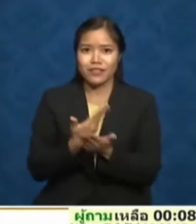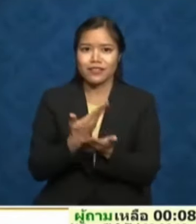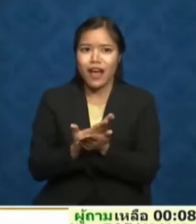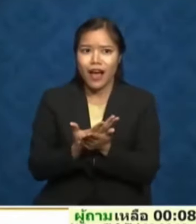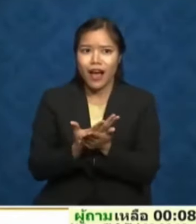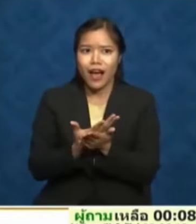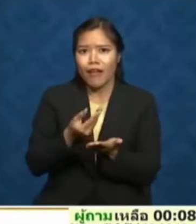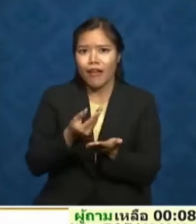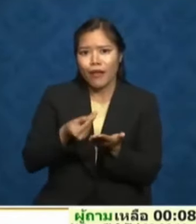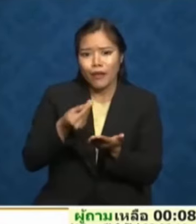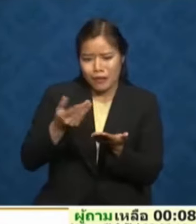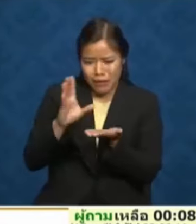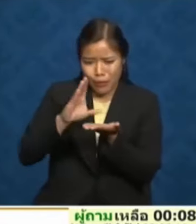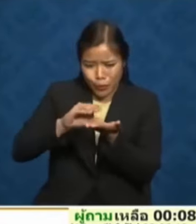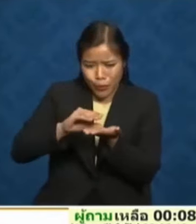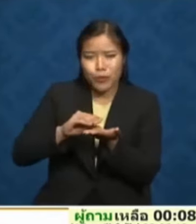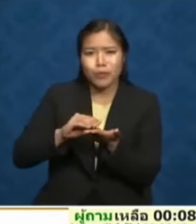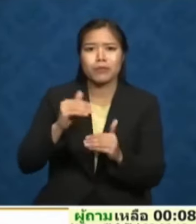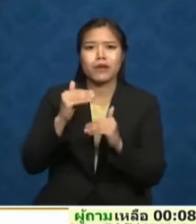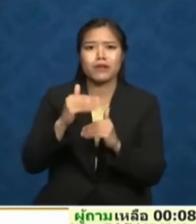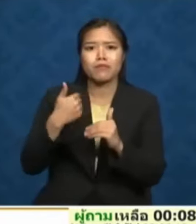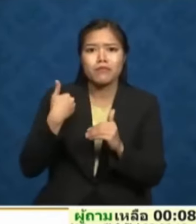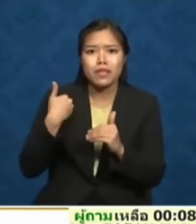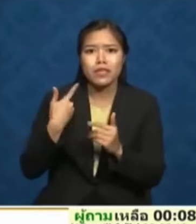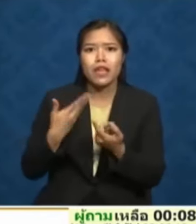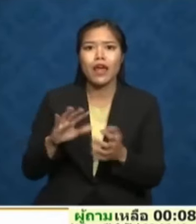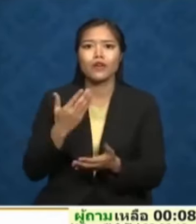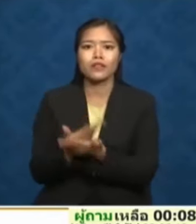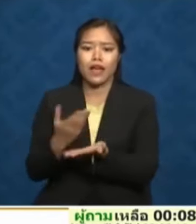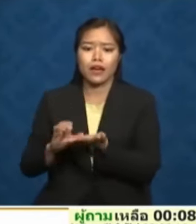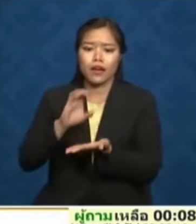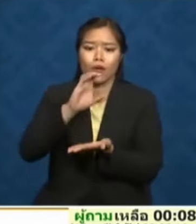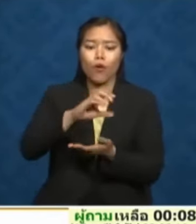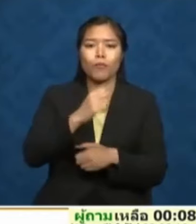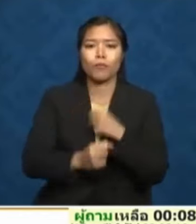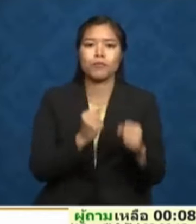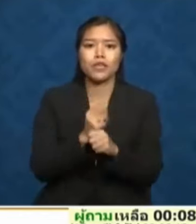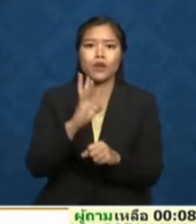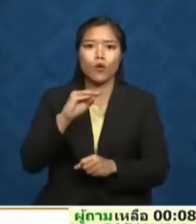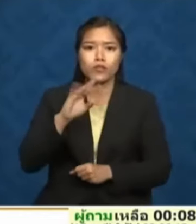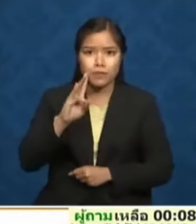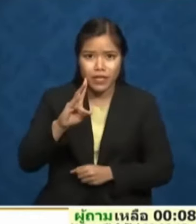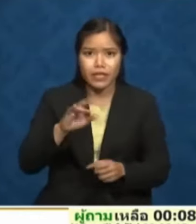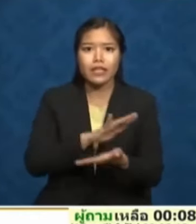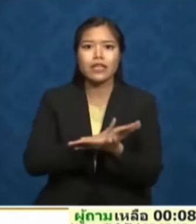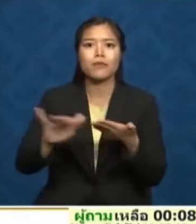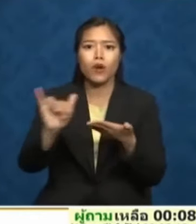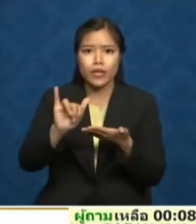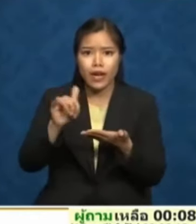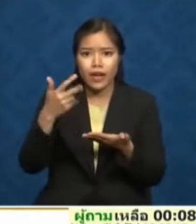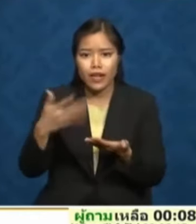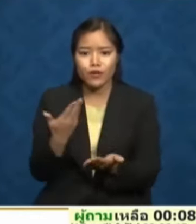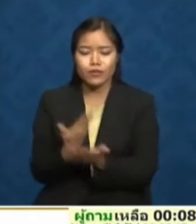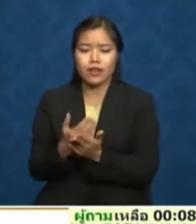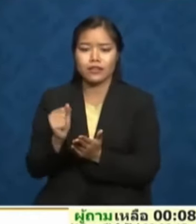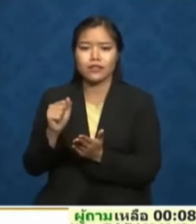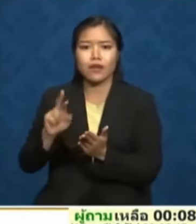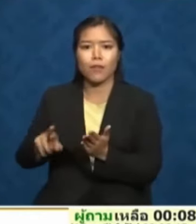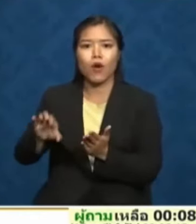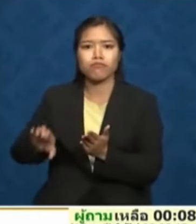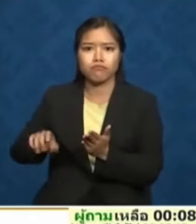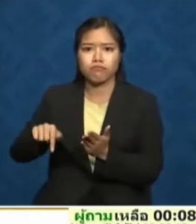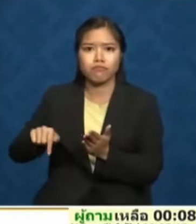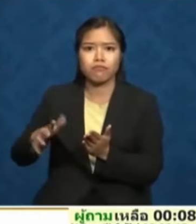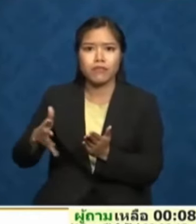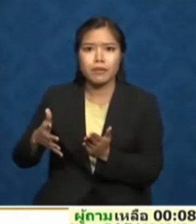จ่ายก็มีอยู่จำกัดมากและงบประมาณปี 67ก็ยังไม่แล้วเสร็จค่ะรวมถึงไม่ได้มีการสำรองเงินไว้สำหรับการเบิก